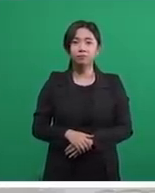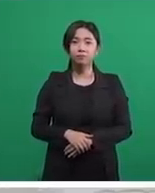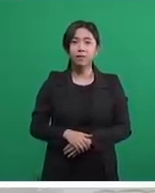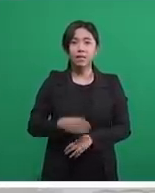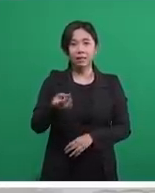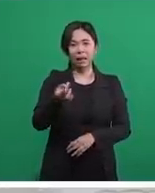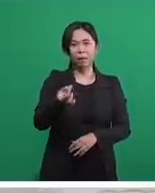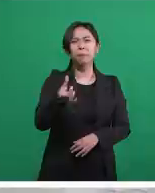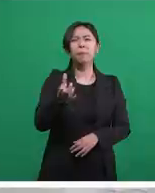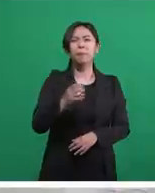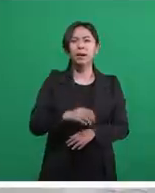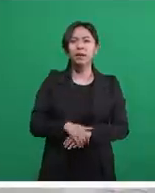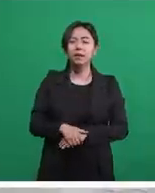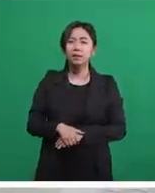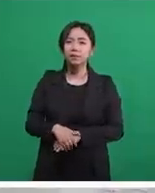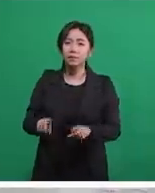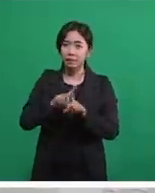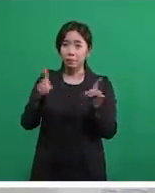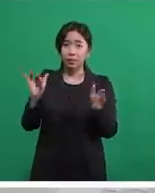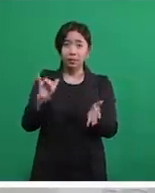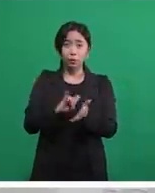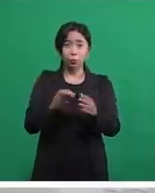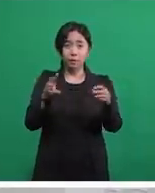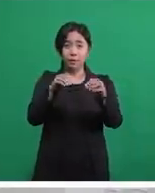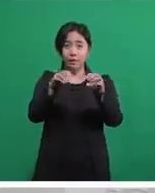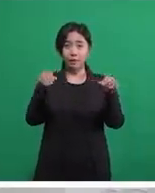mudah dilakukan oleh siapa saja. Tapi itulah benih.